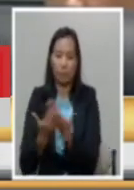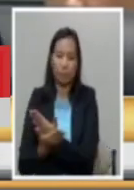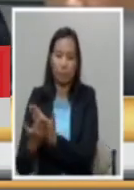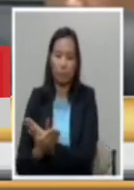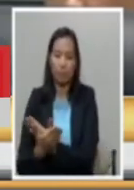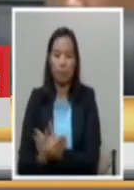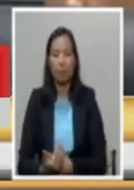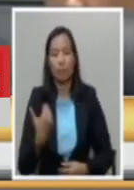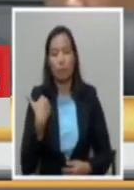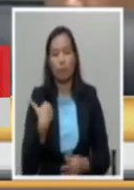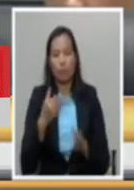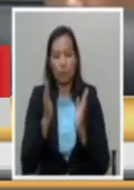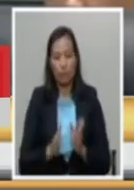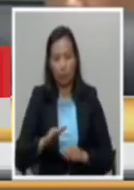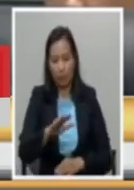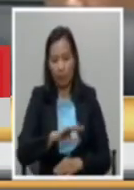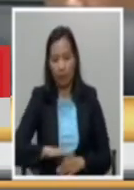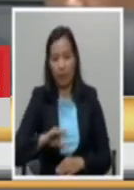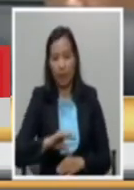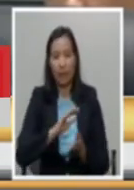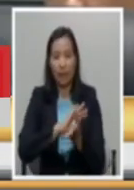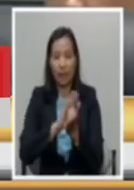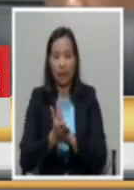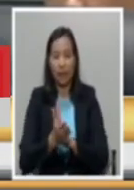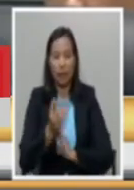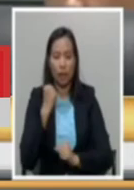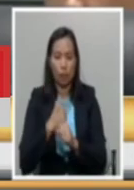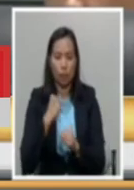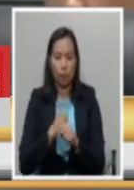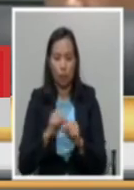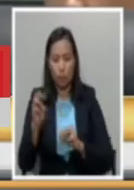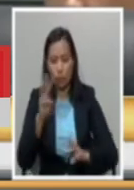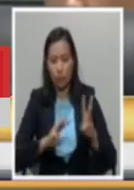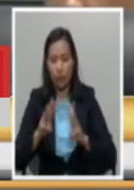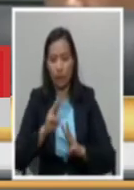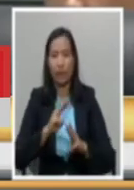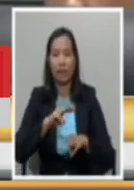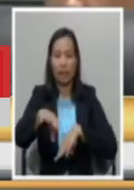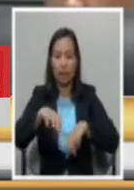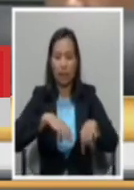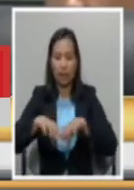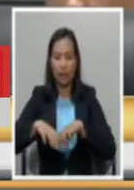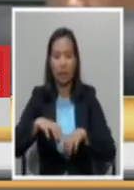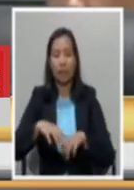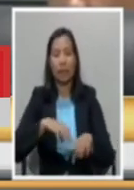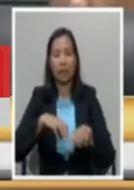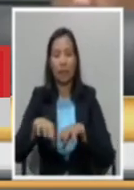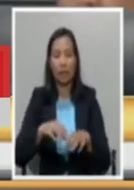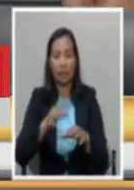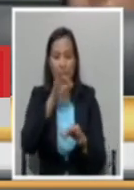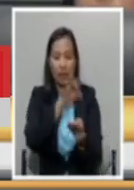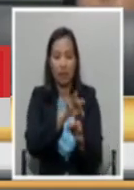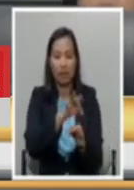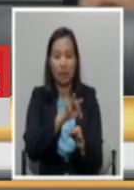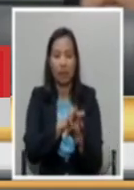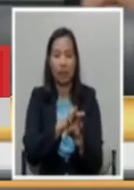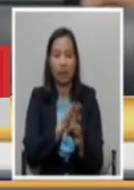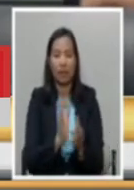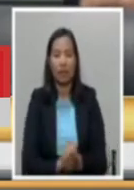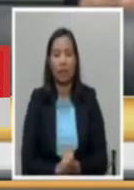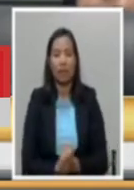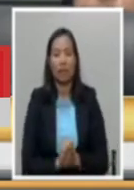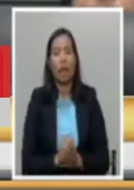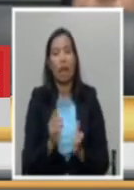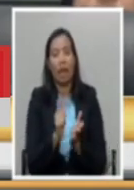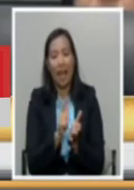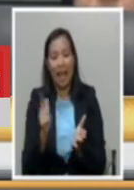ววันนี้คนเหล่านี้กำลังจะกลายเป็นคนตกงานเคยเป็นผู้จัดการแบงก์เคยเป็นพนักงานแบงก์หลายธนาคารครับวันนี้เขาเลย์เอาท์คนงาน